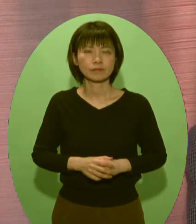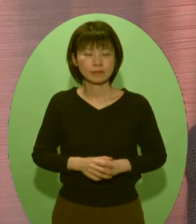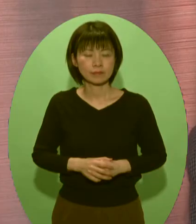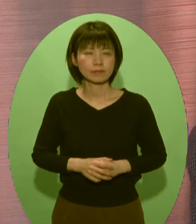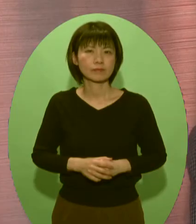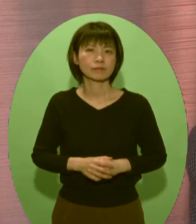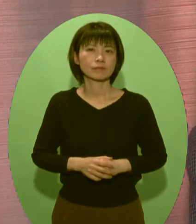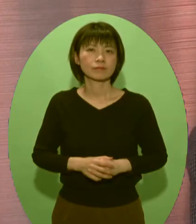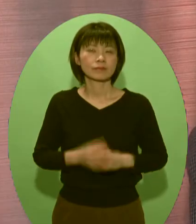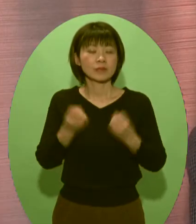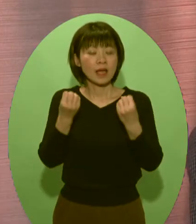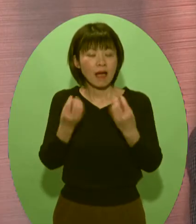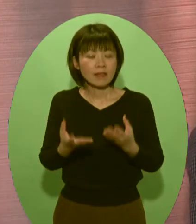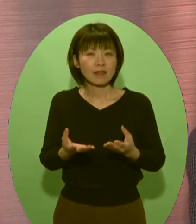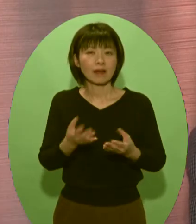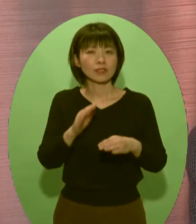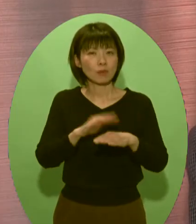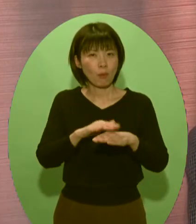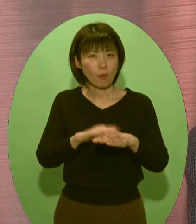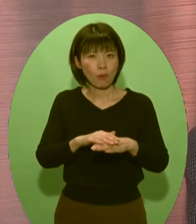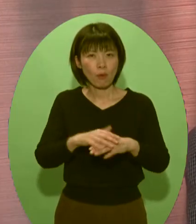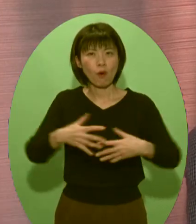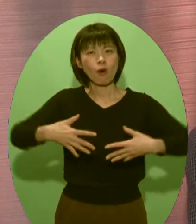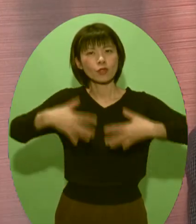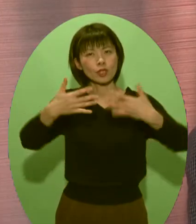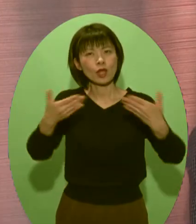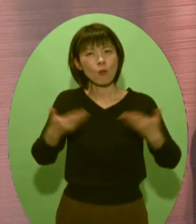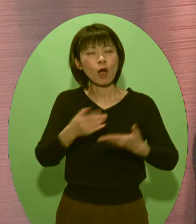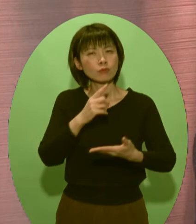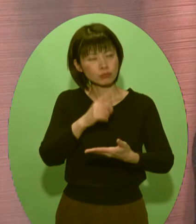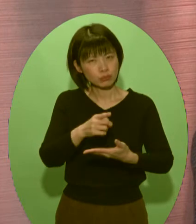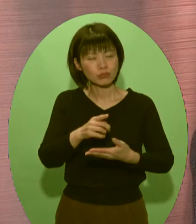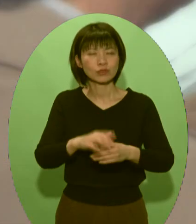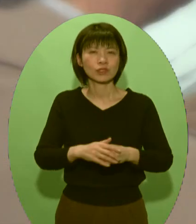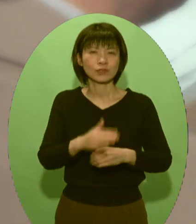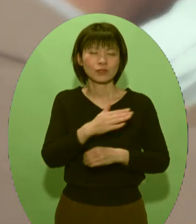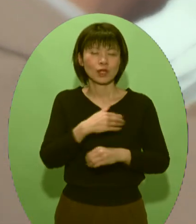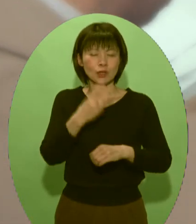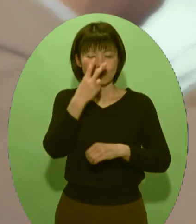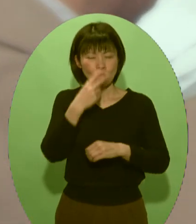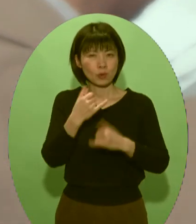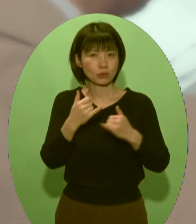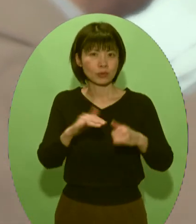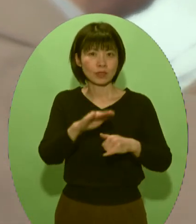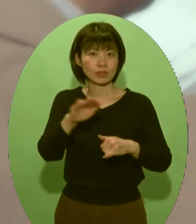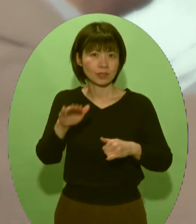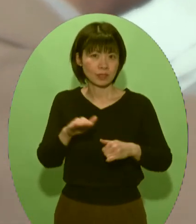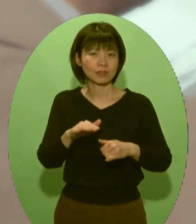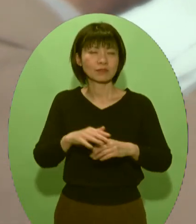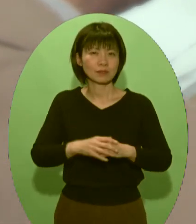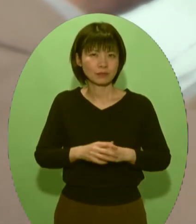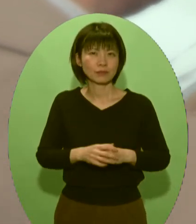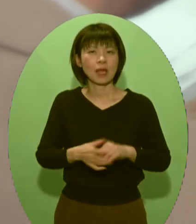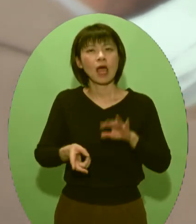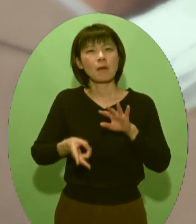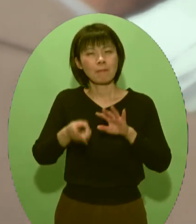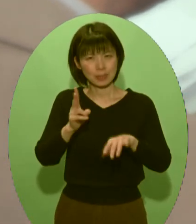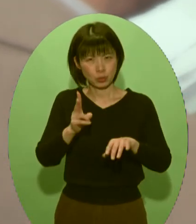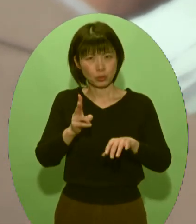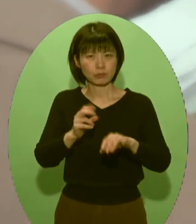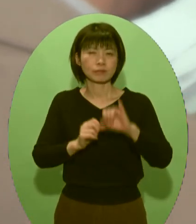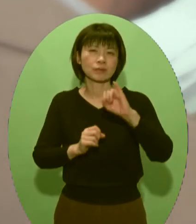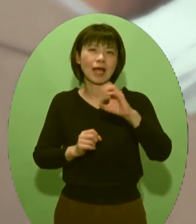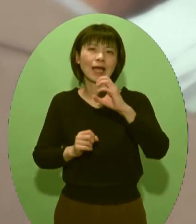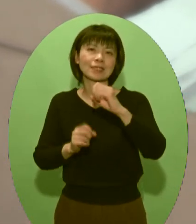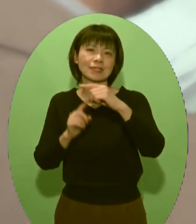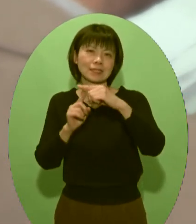新しいこういうテレワークっていうんですか、私たち視覚障害者にとってはこのパソコン